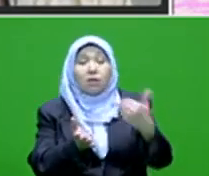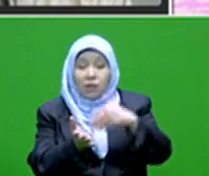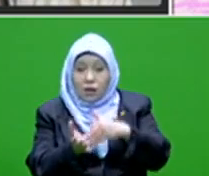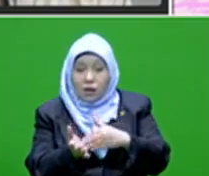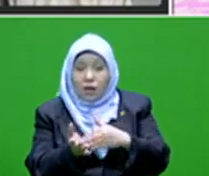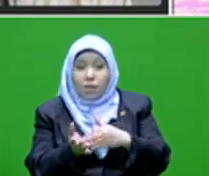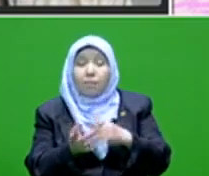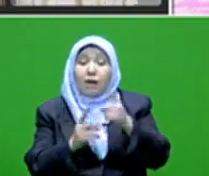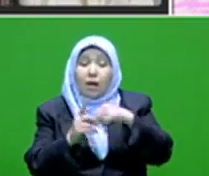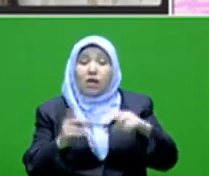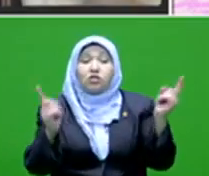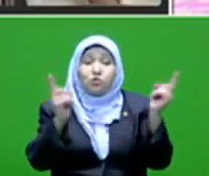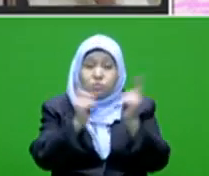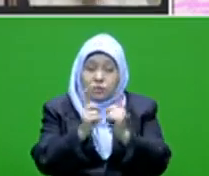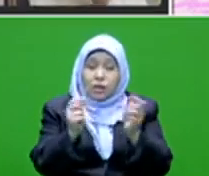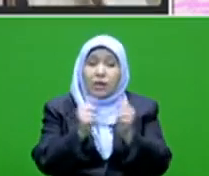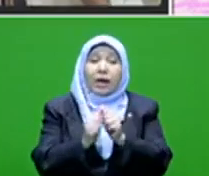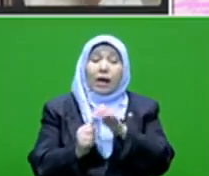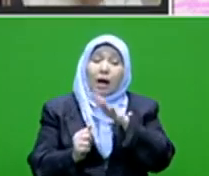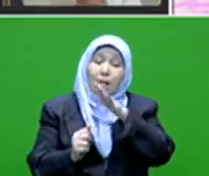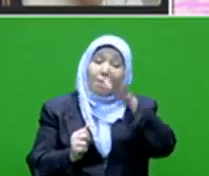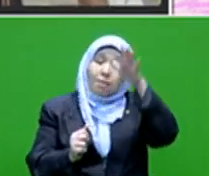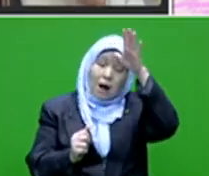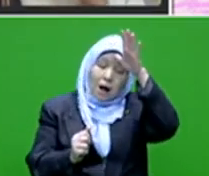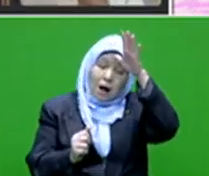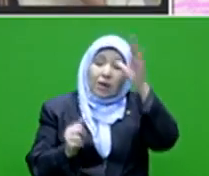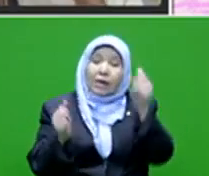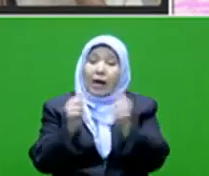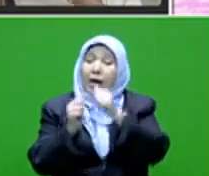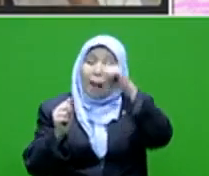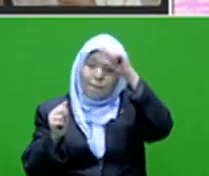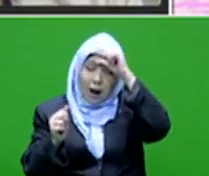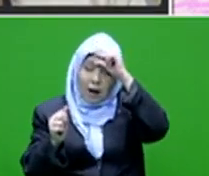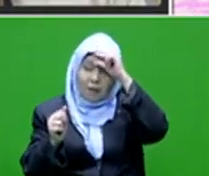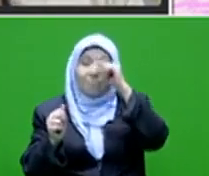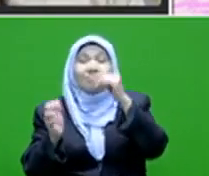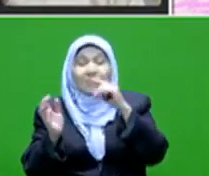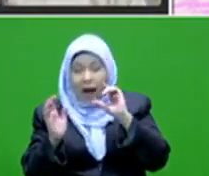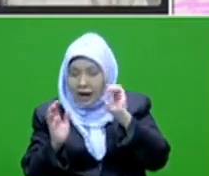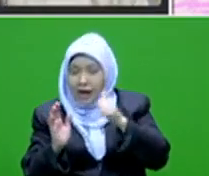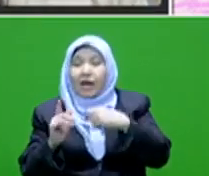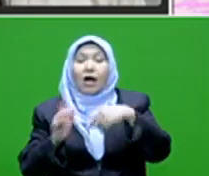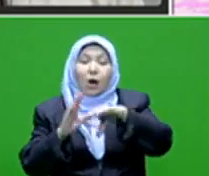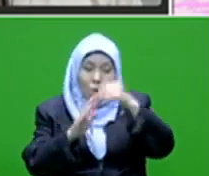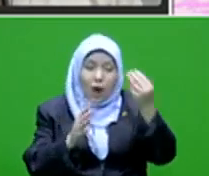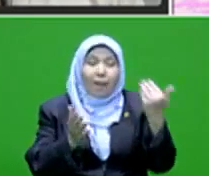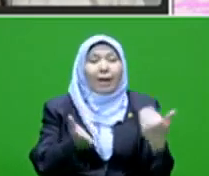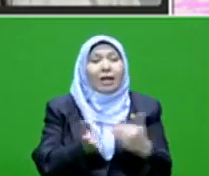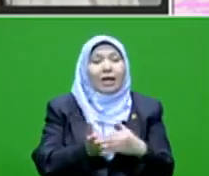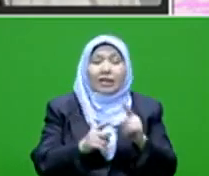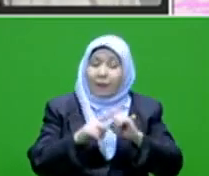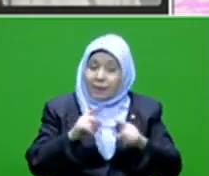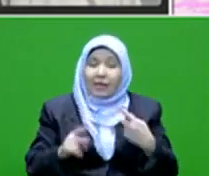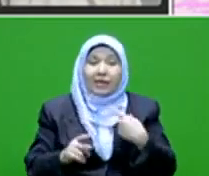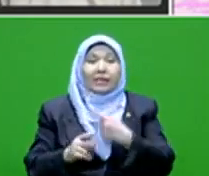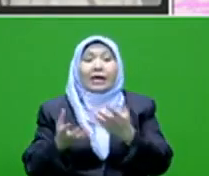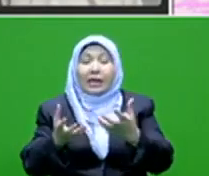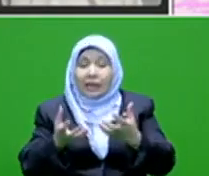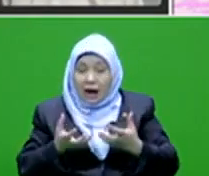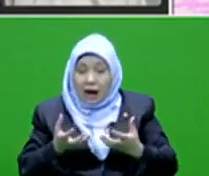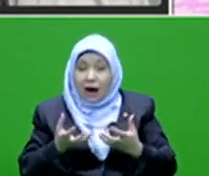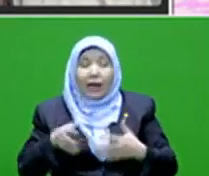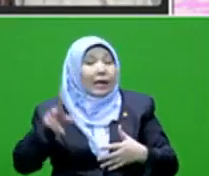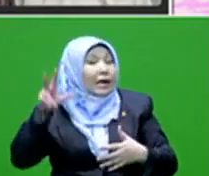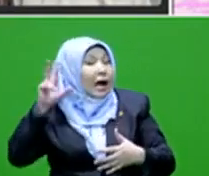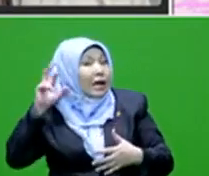jumpa ayah dan mak dengan abang. Lebih kurang perkataannya, ada perkataan tu, tapi kita nak